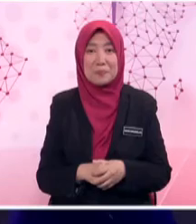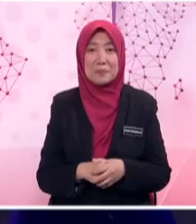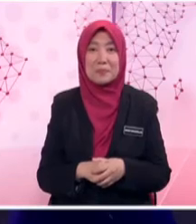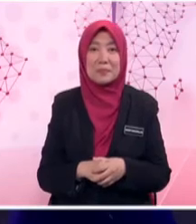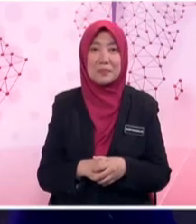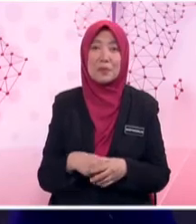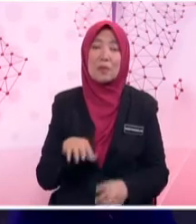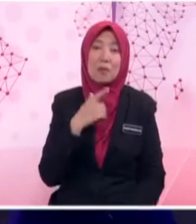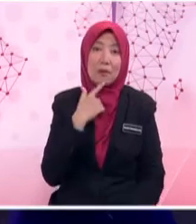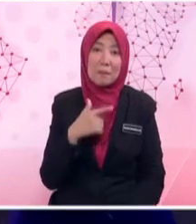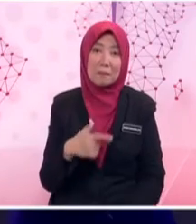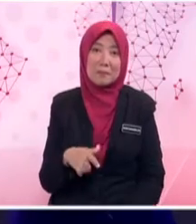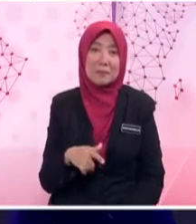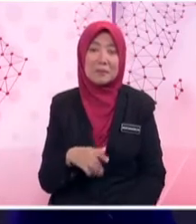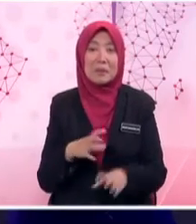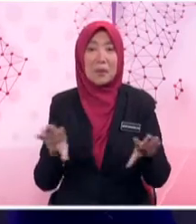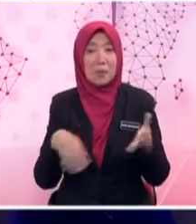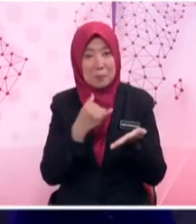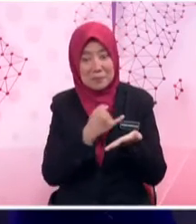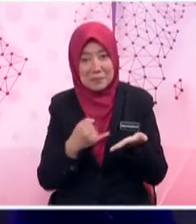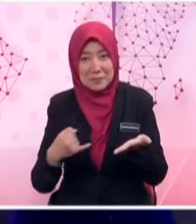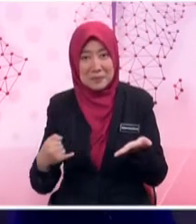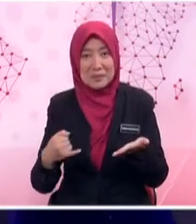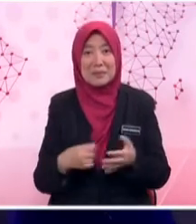tak buat seni craft cikgu. Ya.